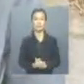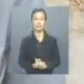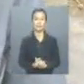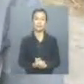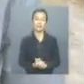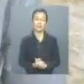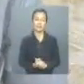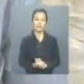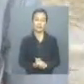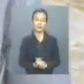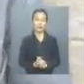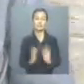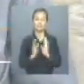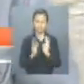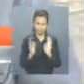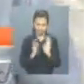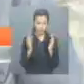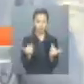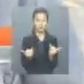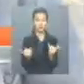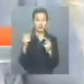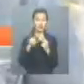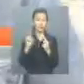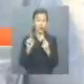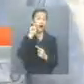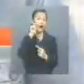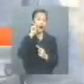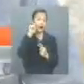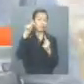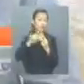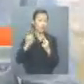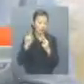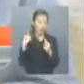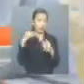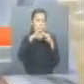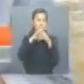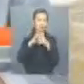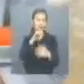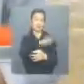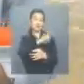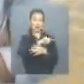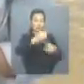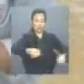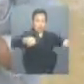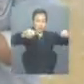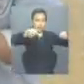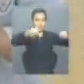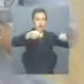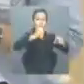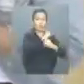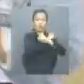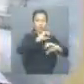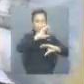ขอบคุณค่ะคุณพึ่งนภาคะระดับน้ำจากการเปิดแนวกระสอบทรายขนาดใหญ่หรือว่าบิ๊กแบ็กในเช้าวันนี้ยังไม่ส่งผลกระทบม